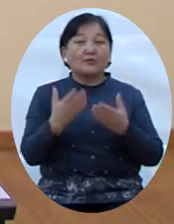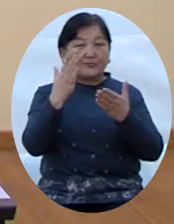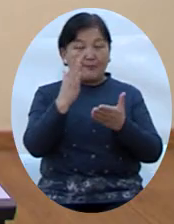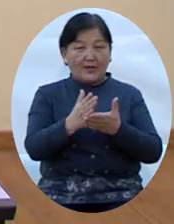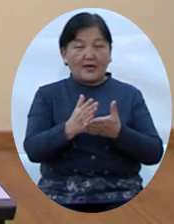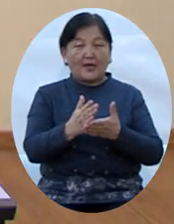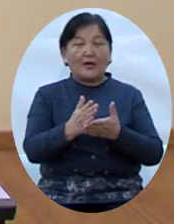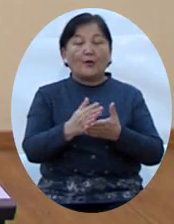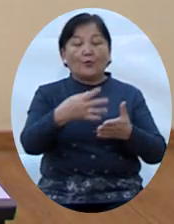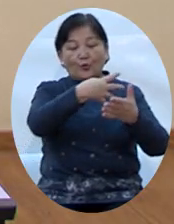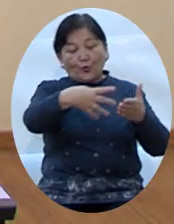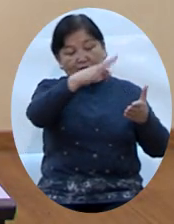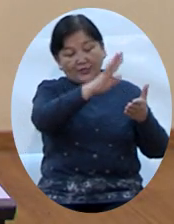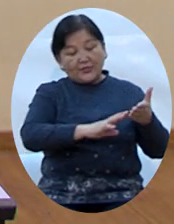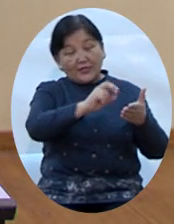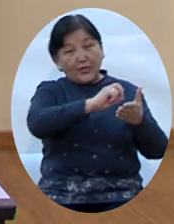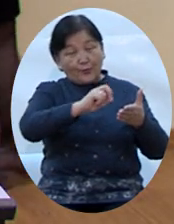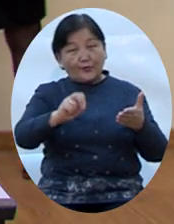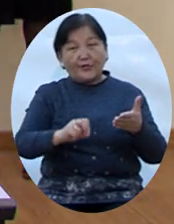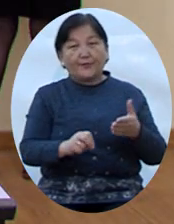За хүснэгтэндээ бүглий.